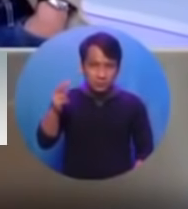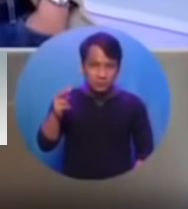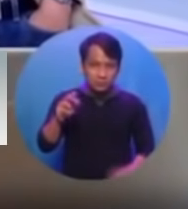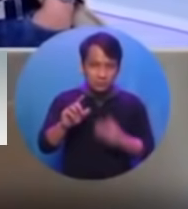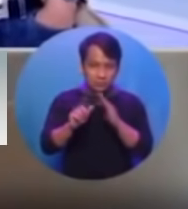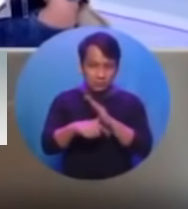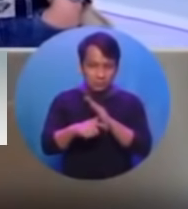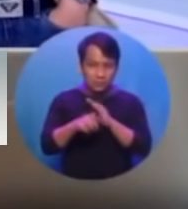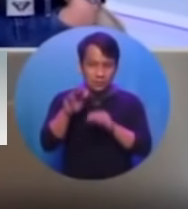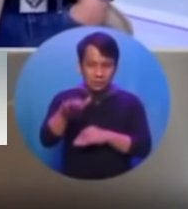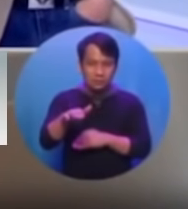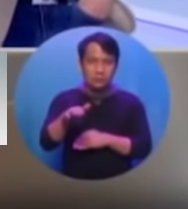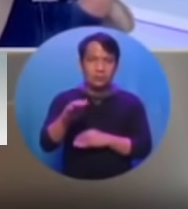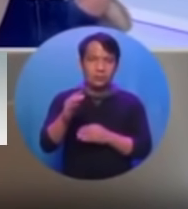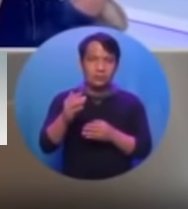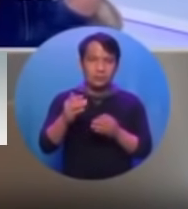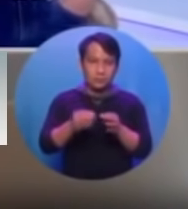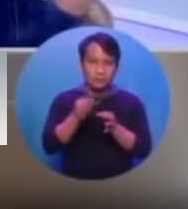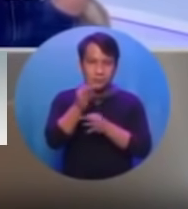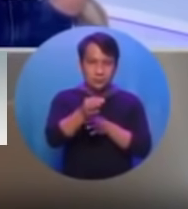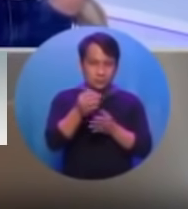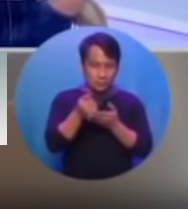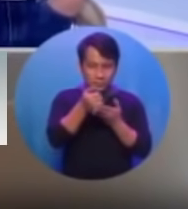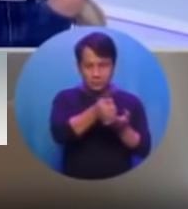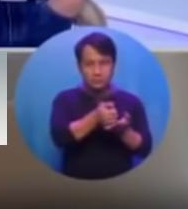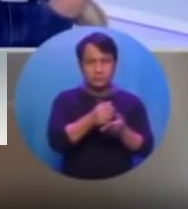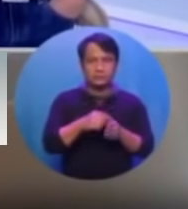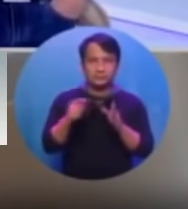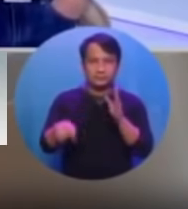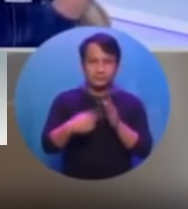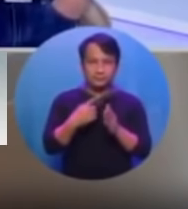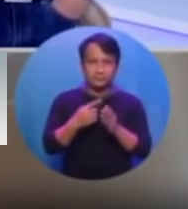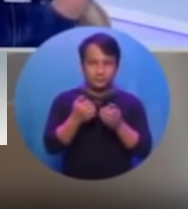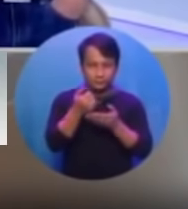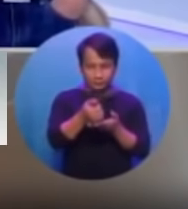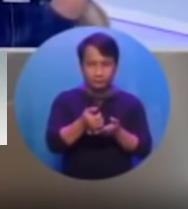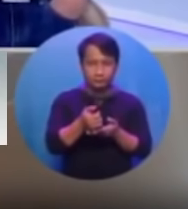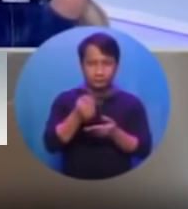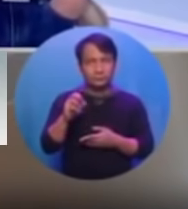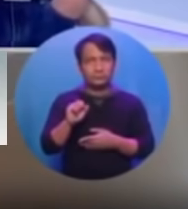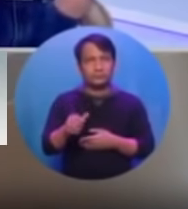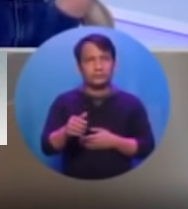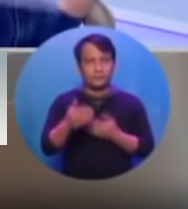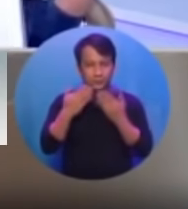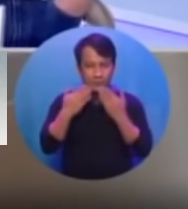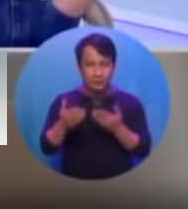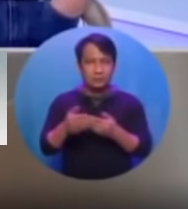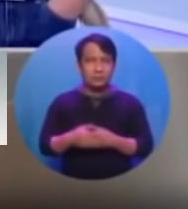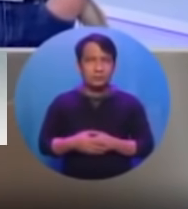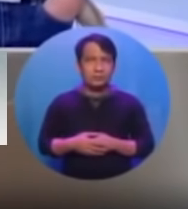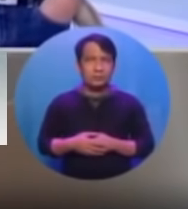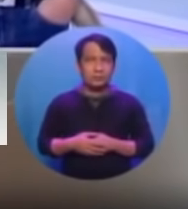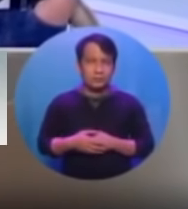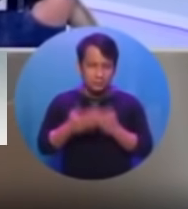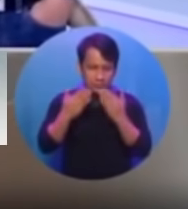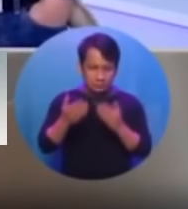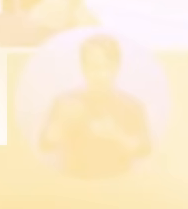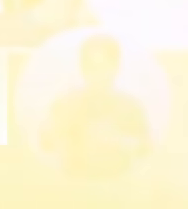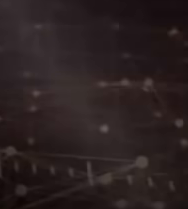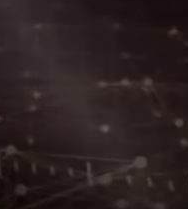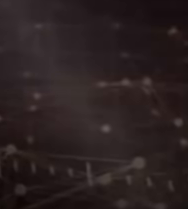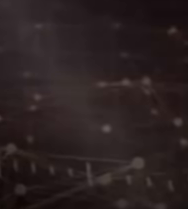dyan mamayang hapon para mag-extend po ng tulong sa inyo. Once again, nakikiramay po kami Sir Neil. Sige po. Maraming salamat po,